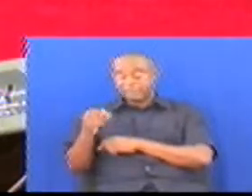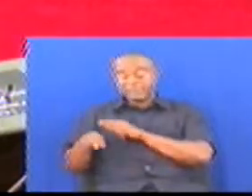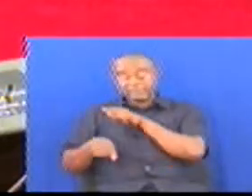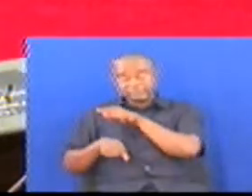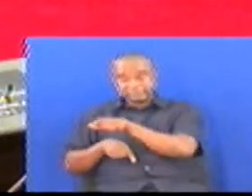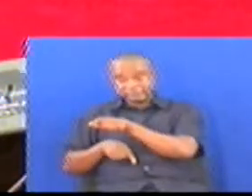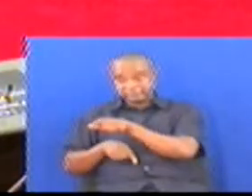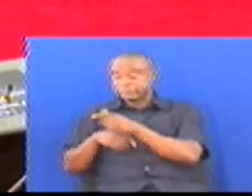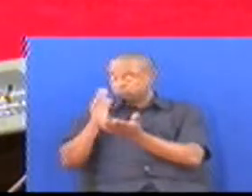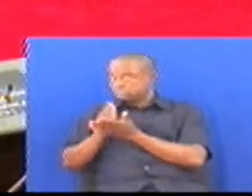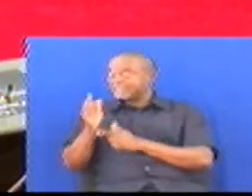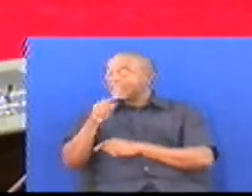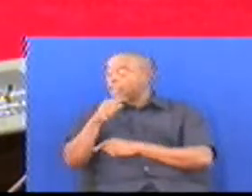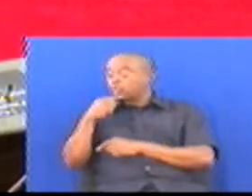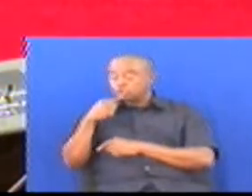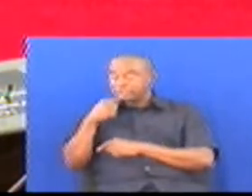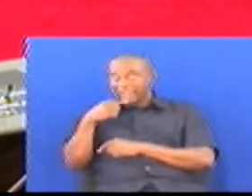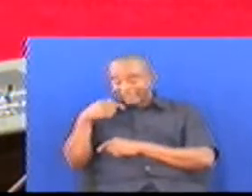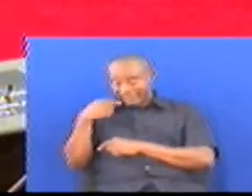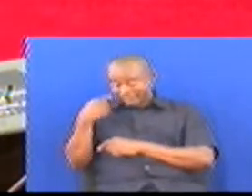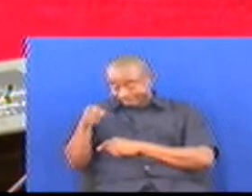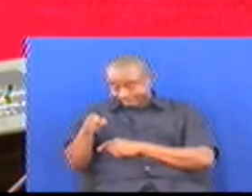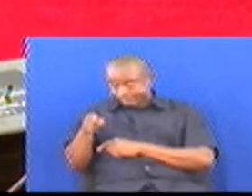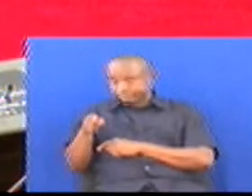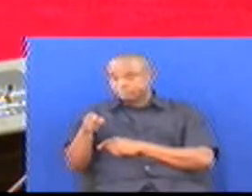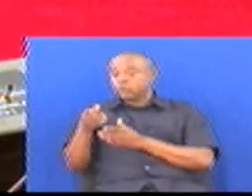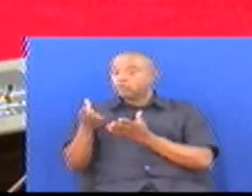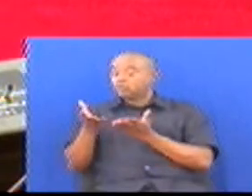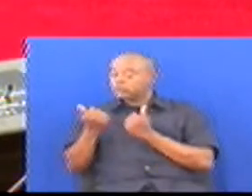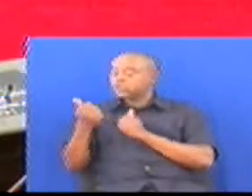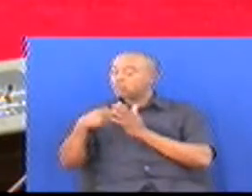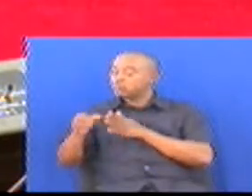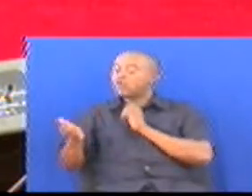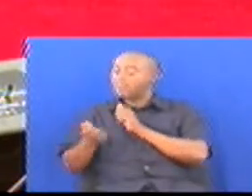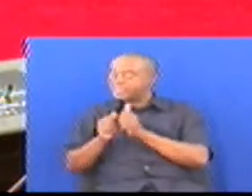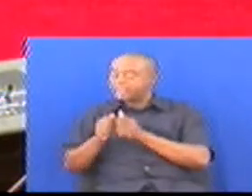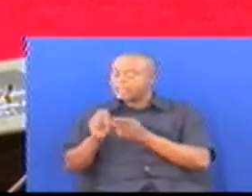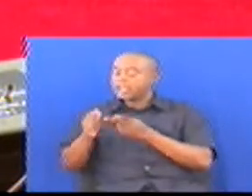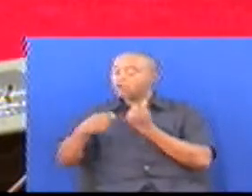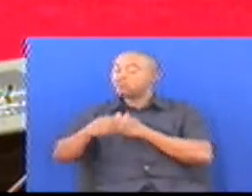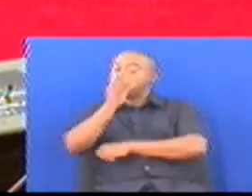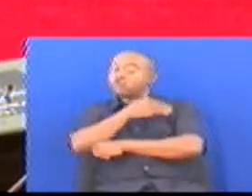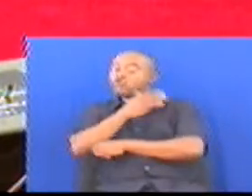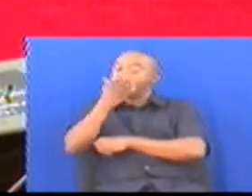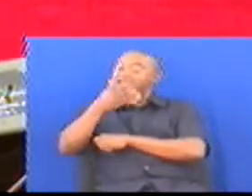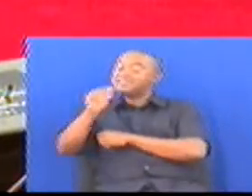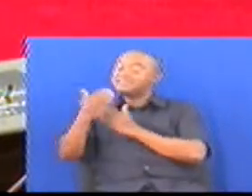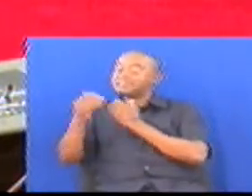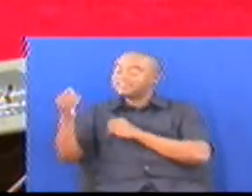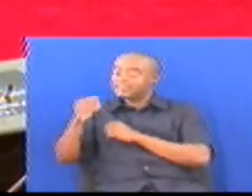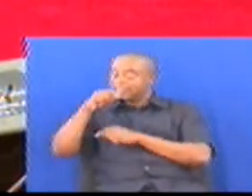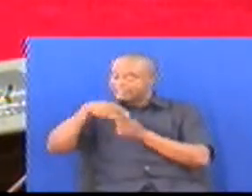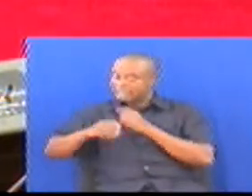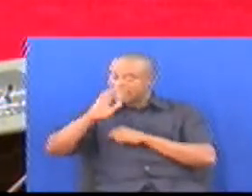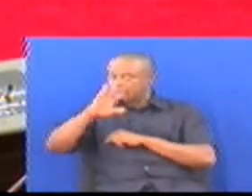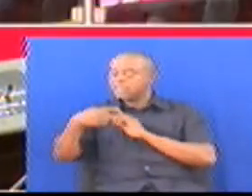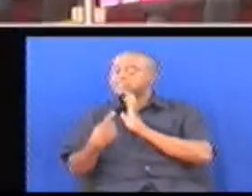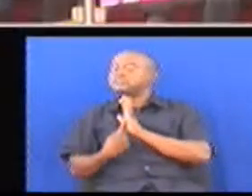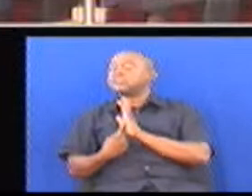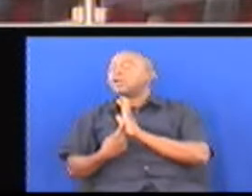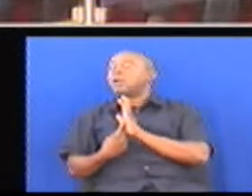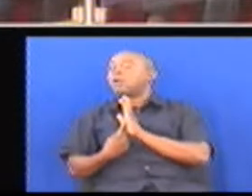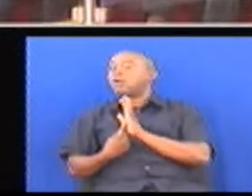hiki kinatosheleza mahitaji ya fedha za kigeni za kuagiza bidhaa na huduma nje ya nchi kwa kipindi cha miezi